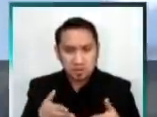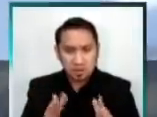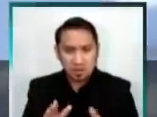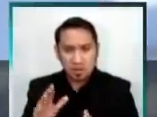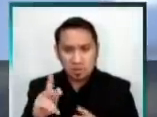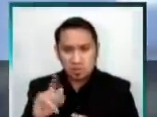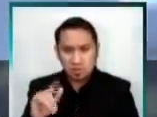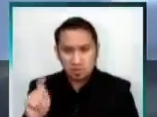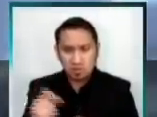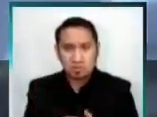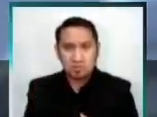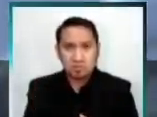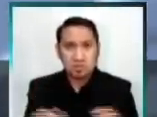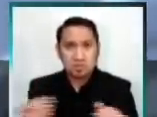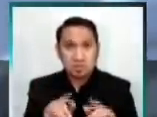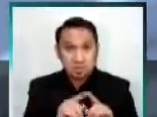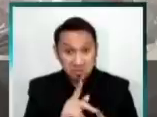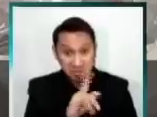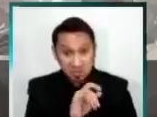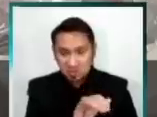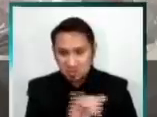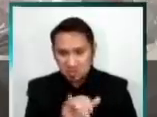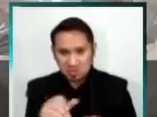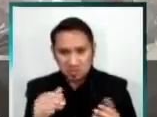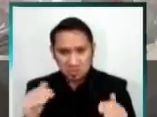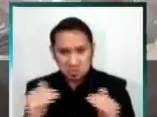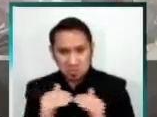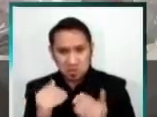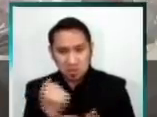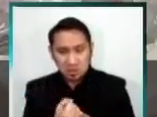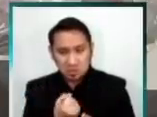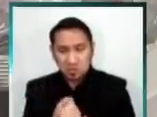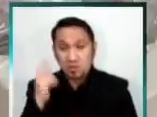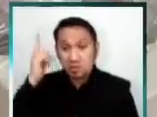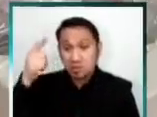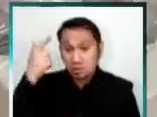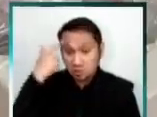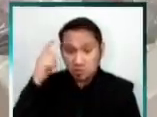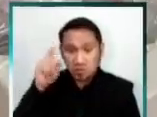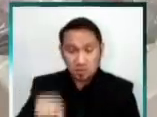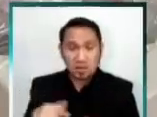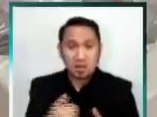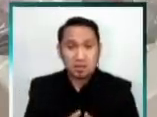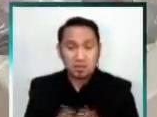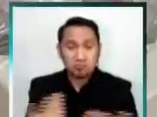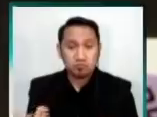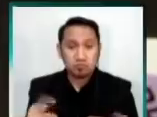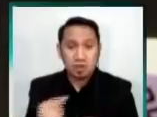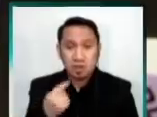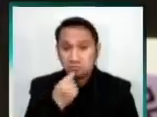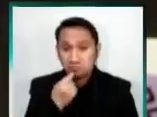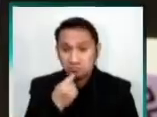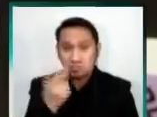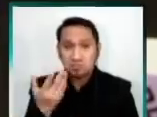wage ang halaga ng isang test kit. Dapat din daw suportahan ng gobyerno ang local manufacturers ng RT-PCR at antigen test kits